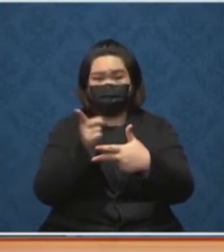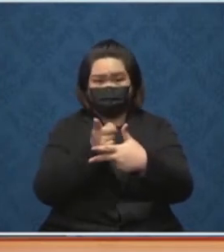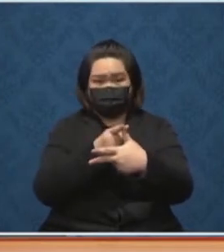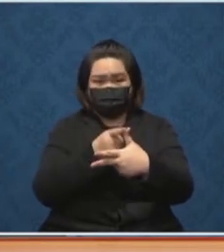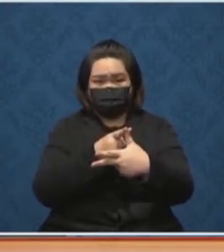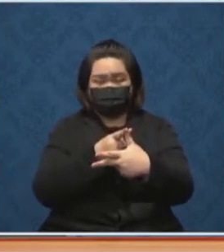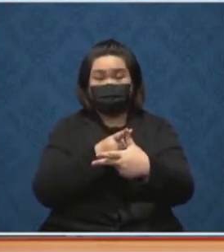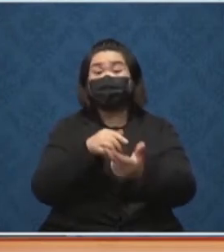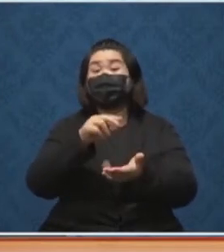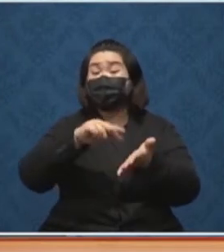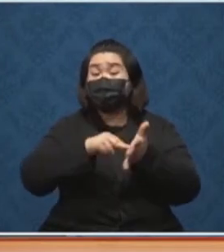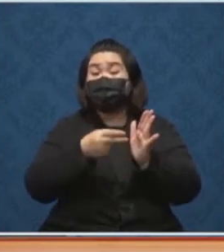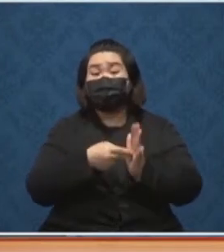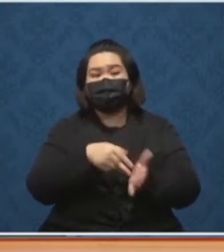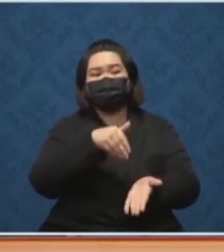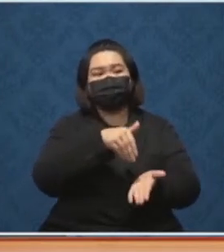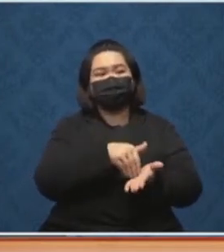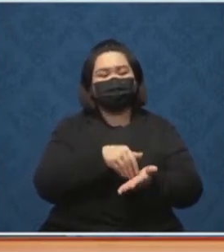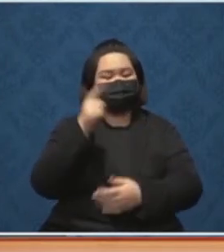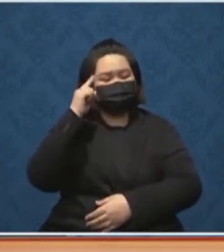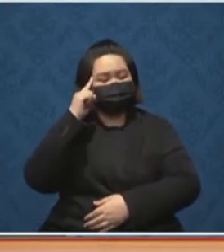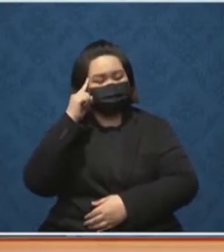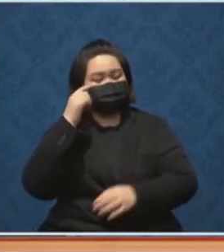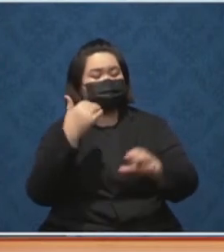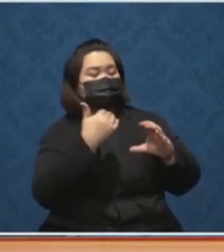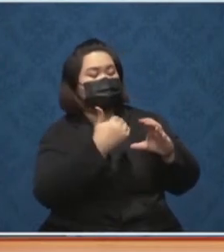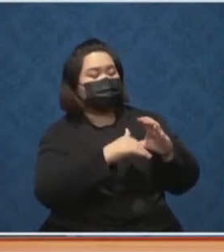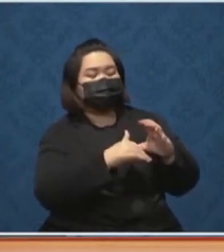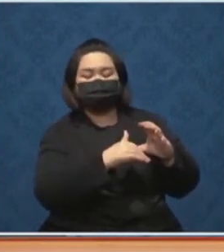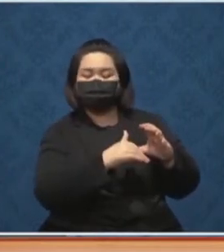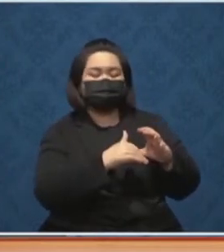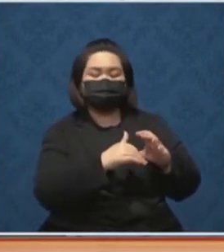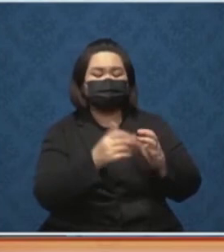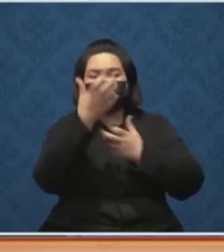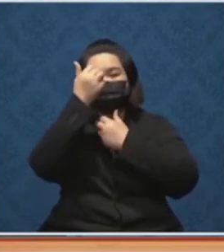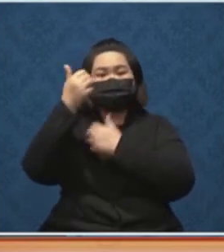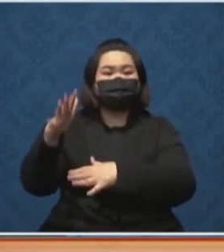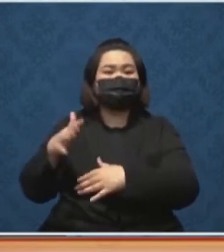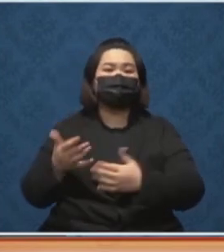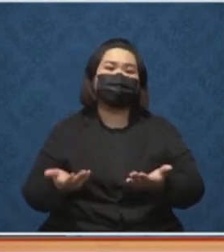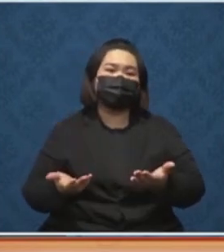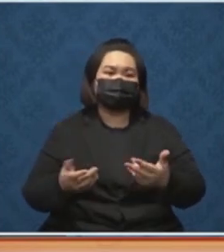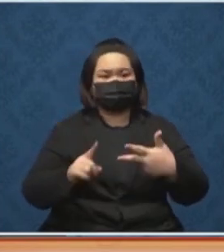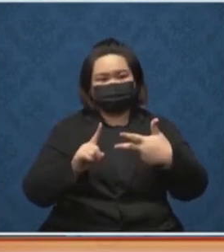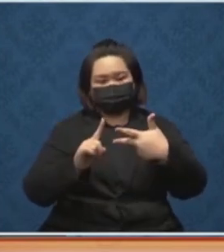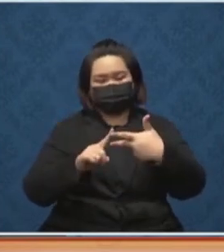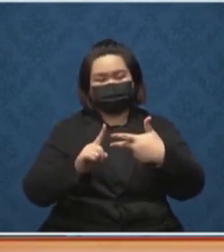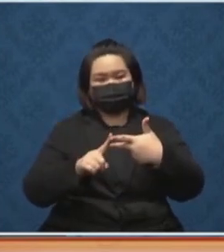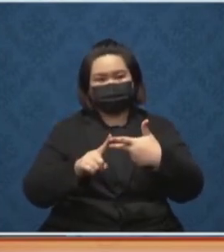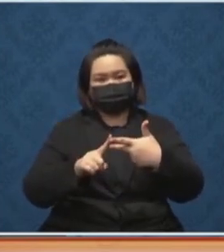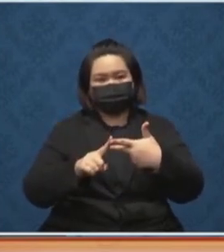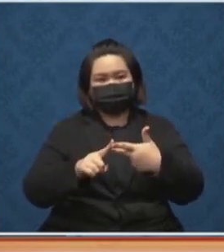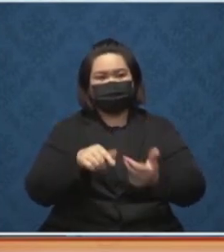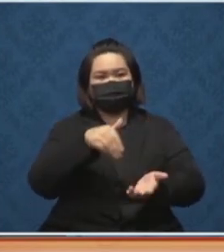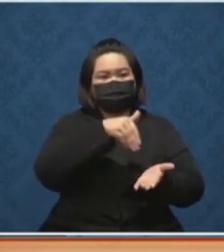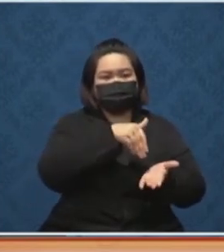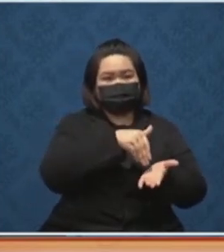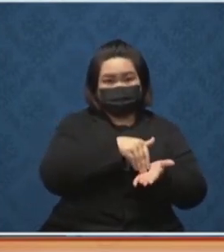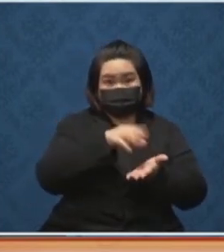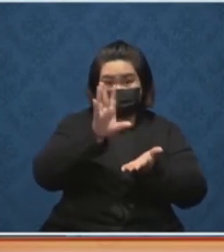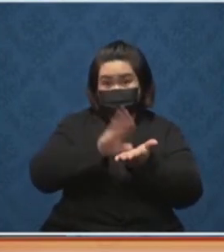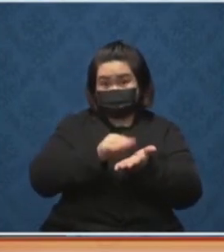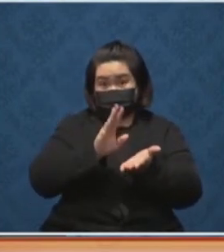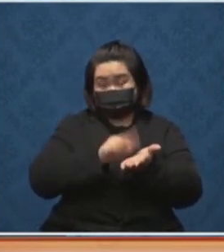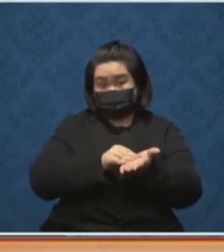แล้วาศูนยละเลยครั จงใจทจะไมตวจสบเรื่องนเลยตงแต่ต้นถ้เปกรณีที่ 2 แปลว่าศูยไม่ยอมติดต่อ